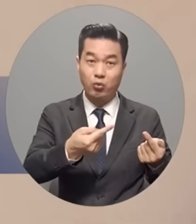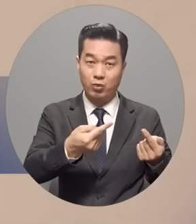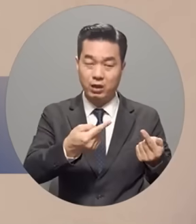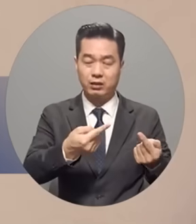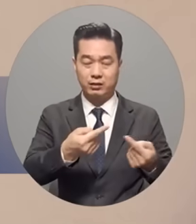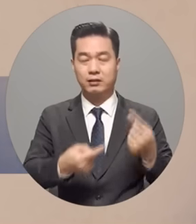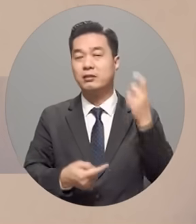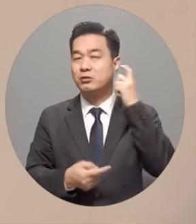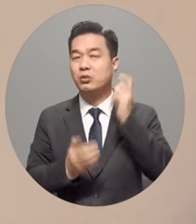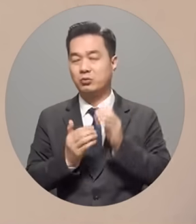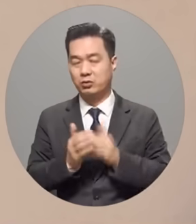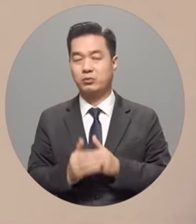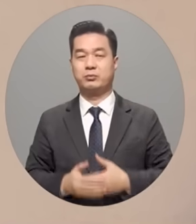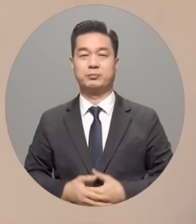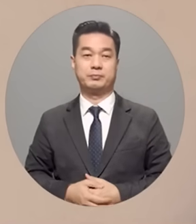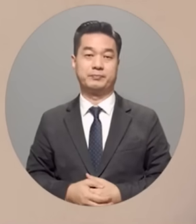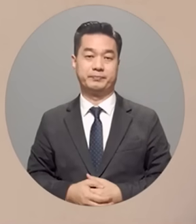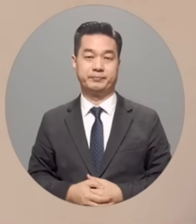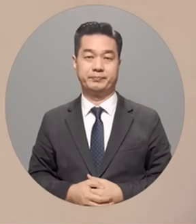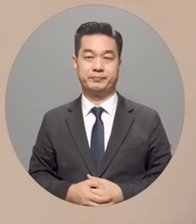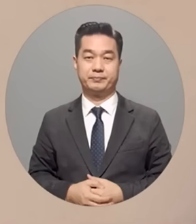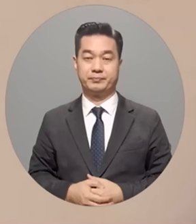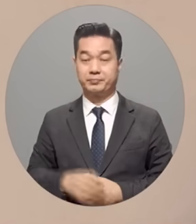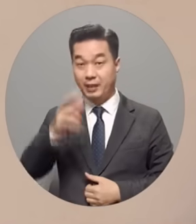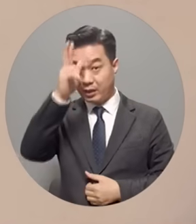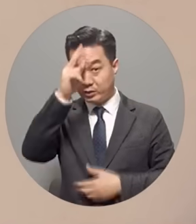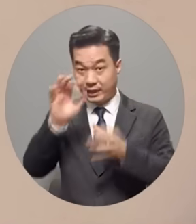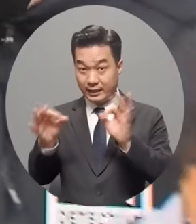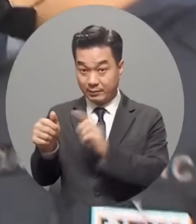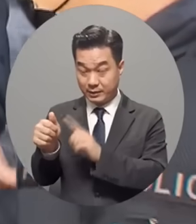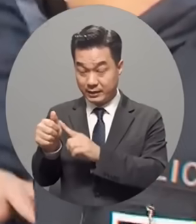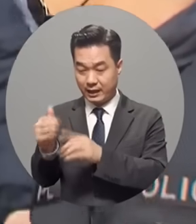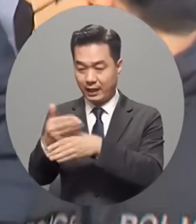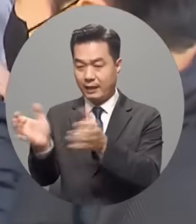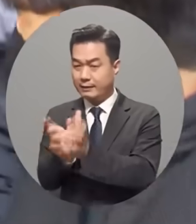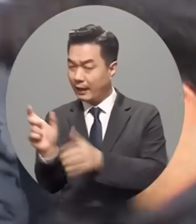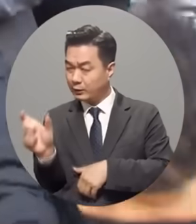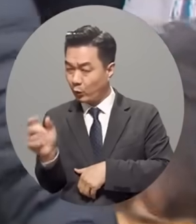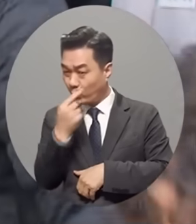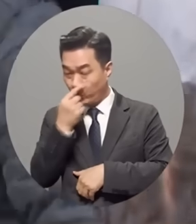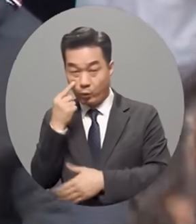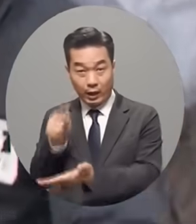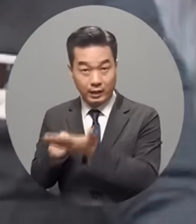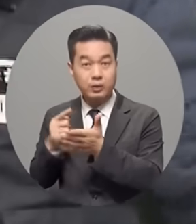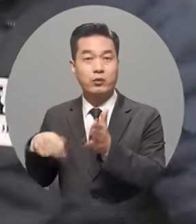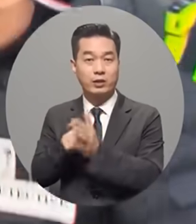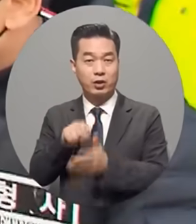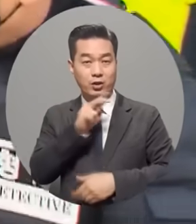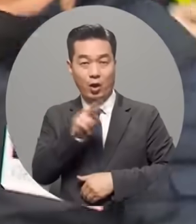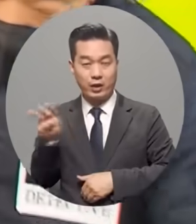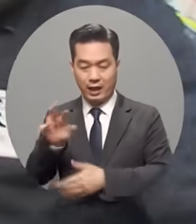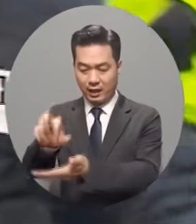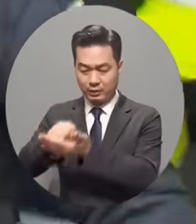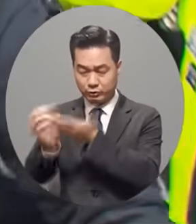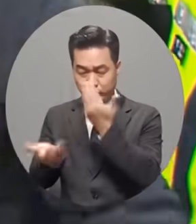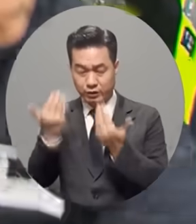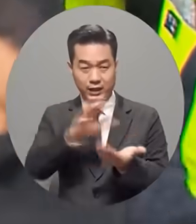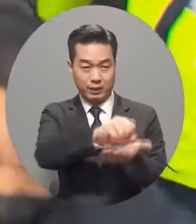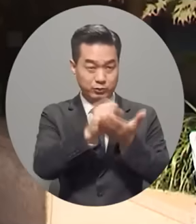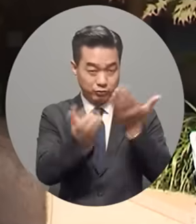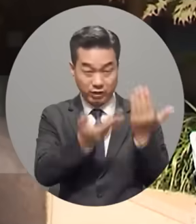얘기를 들었죠. 경찰이 김 씨의 당적을 확인하기 위해 여야 정당에 대한 압수수색을 실시한